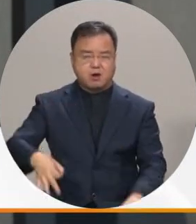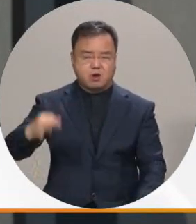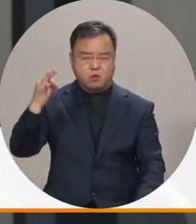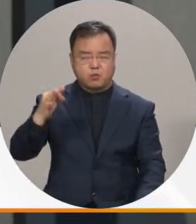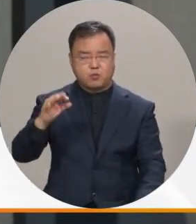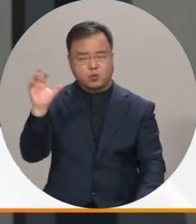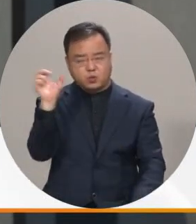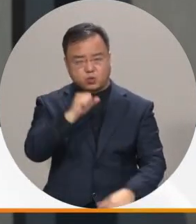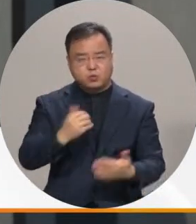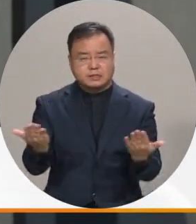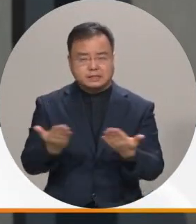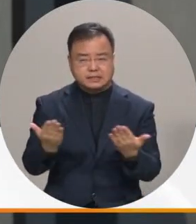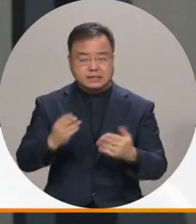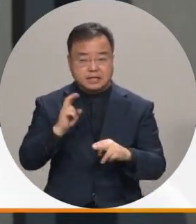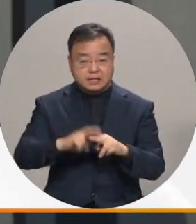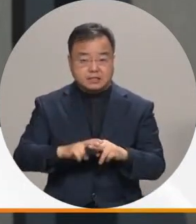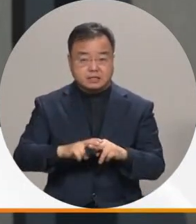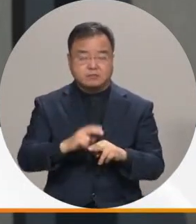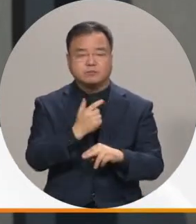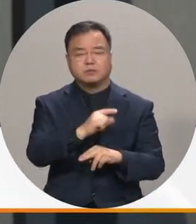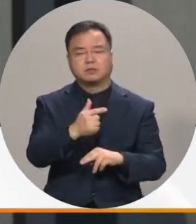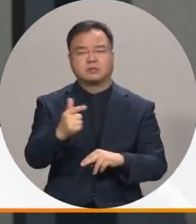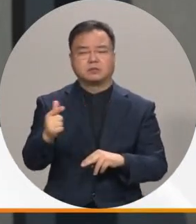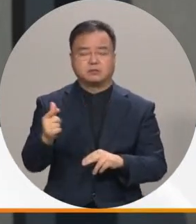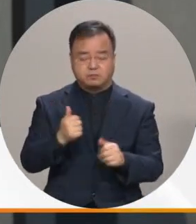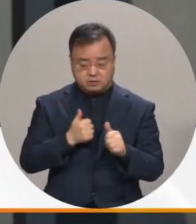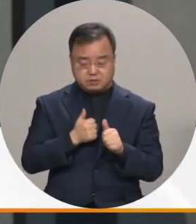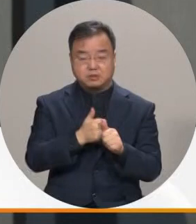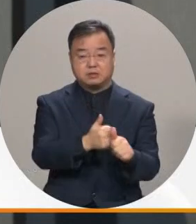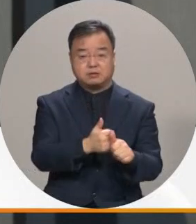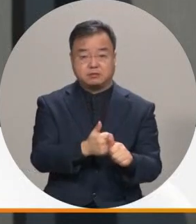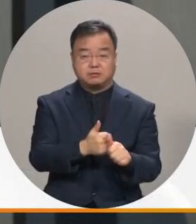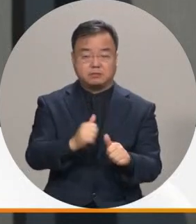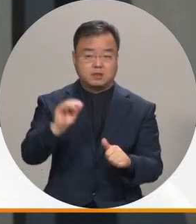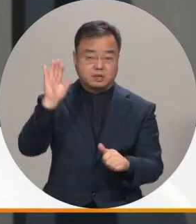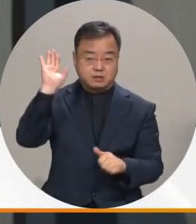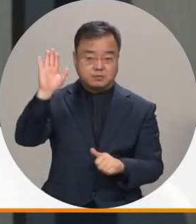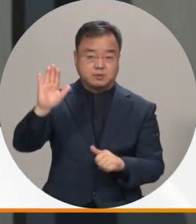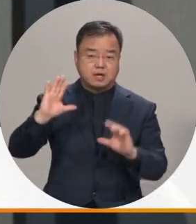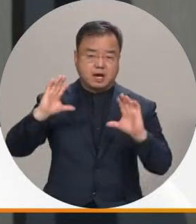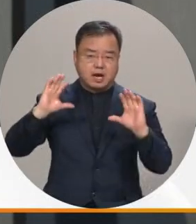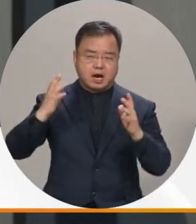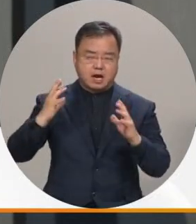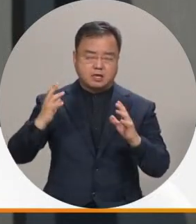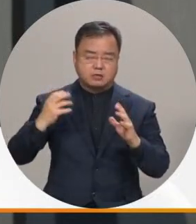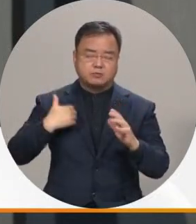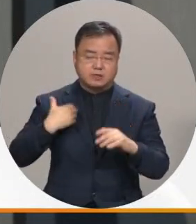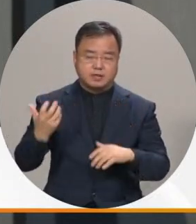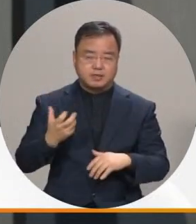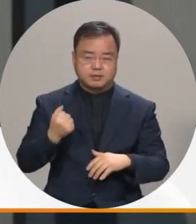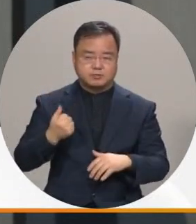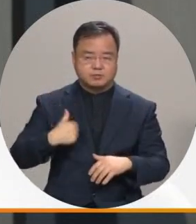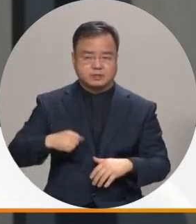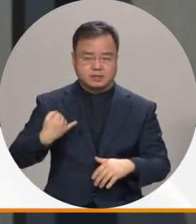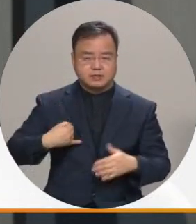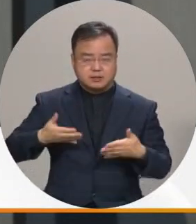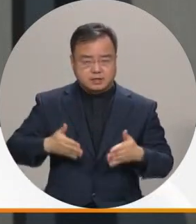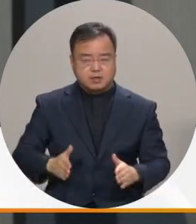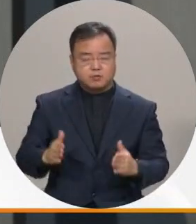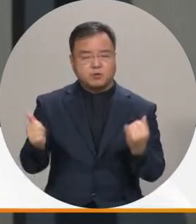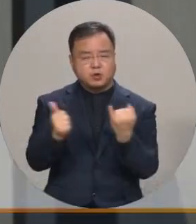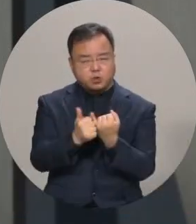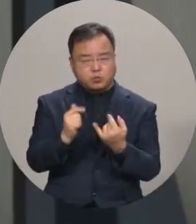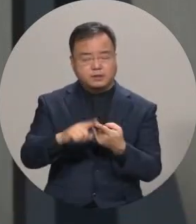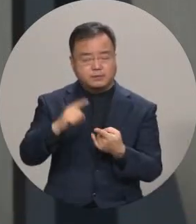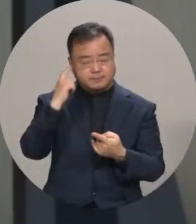일자리의 문제라든가 이런 것들의 에 따라서 미래 아이를 갖고 결혼하는 것의 인식이 상당히 달라질 텐데요